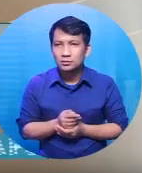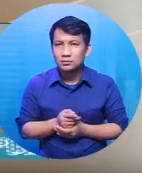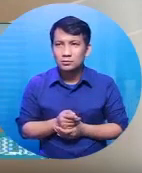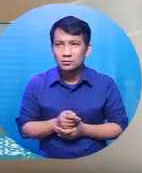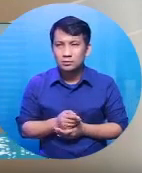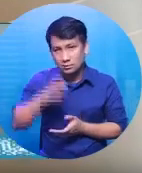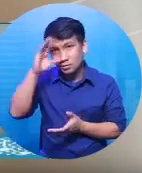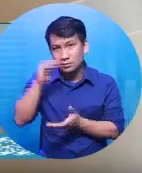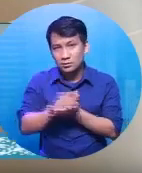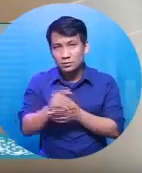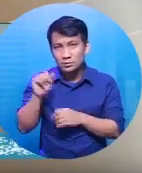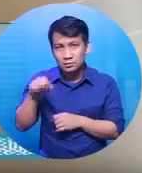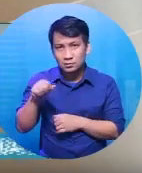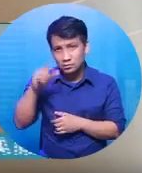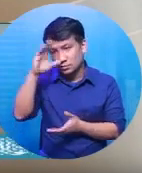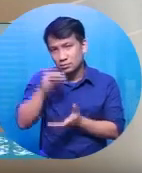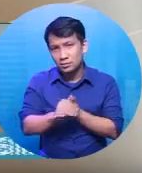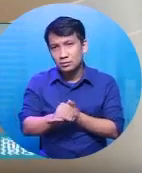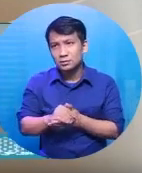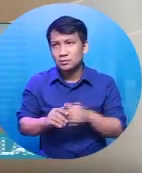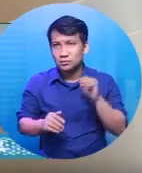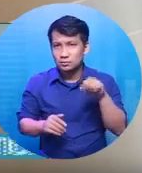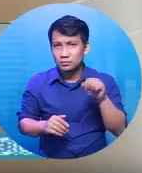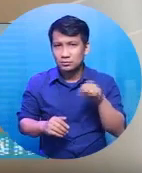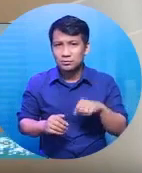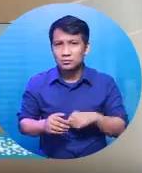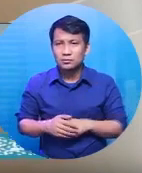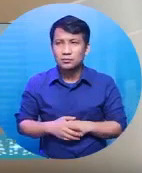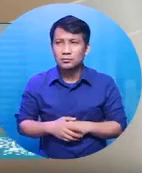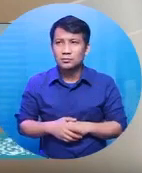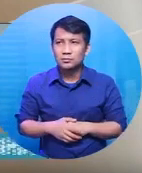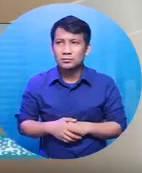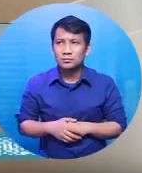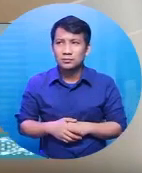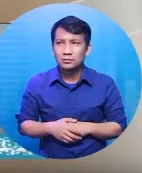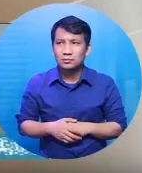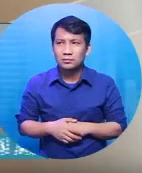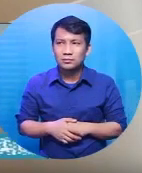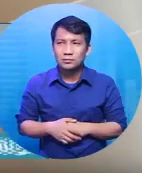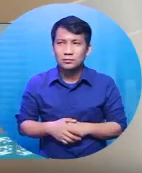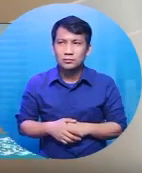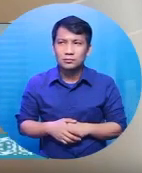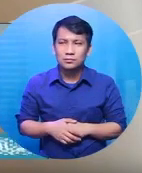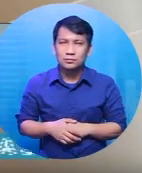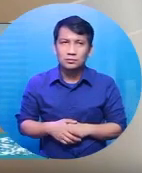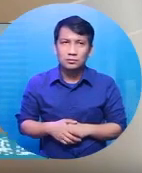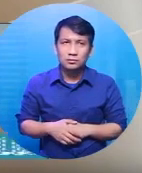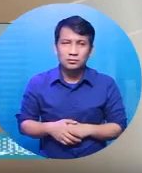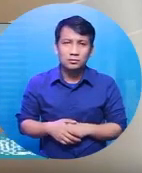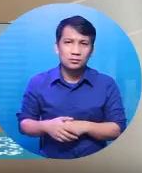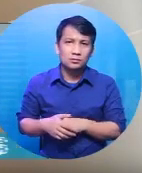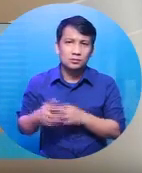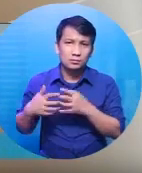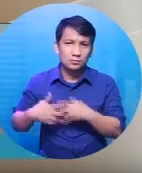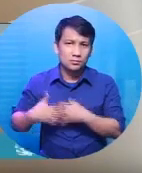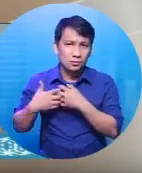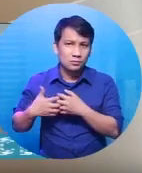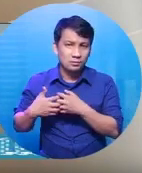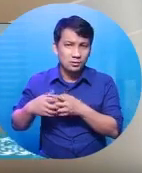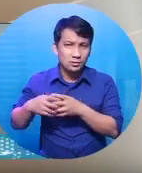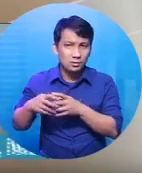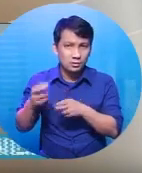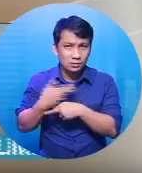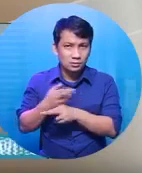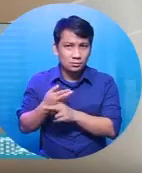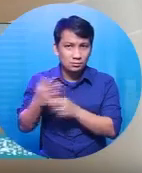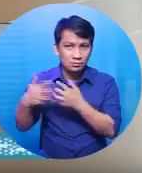ba may asawa kayo, Nay? May asawa na lang kayo. Meron po, sir. Anong trabaho po ng asawa nyo? Sa mekaniko po, sir. Oh, yun naman pala, Nay. May